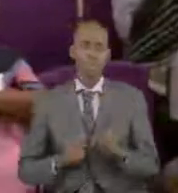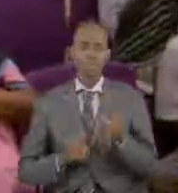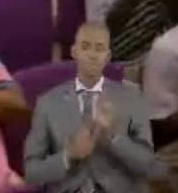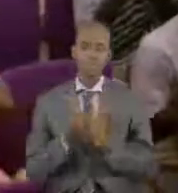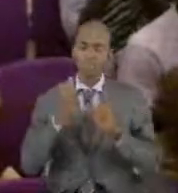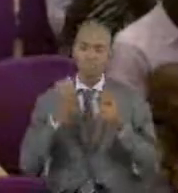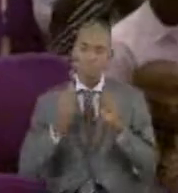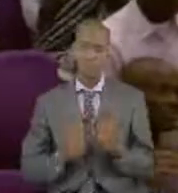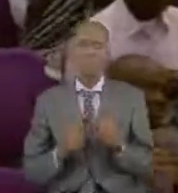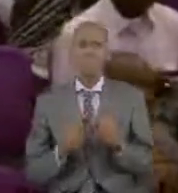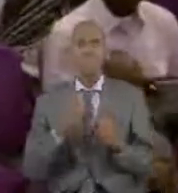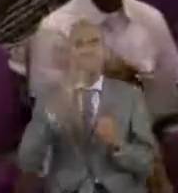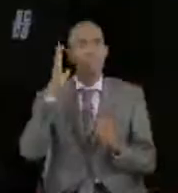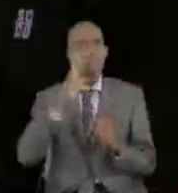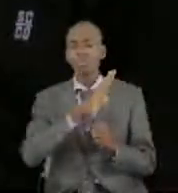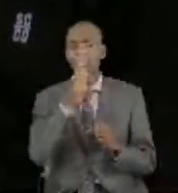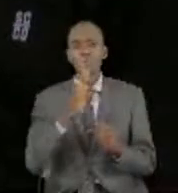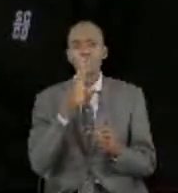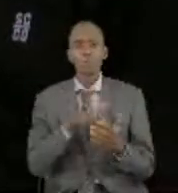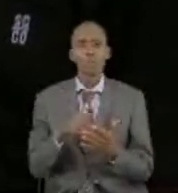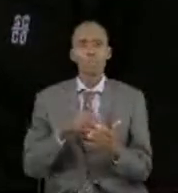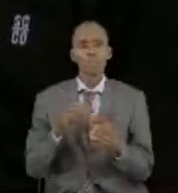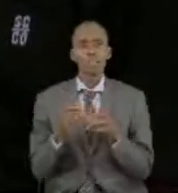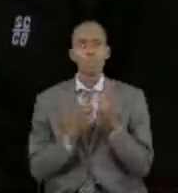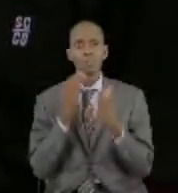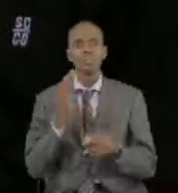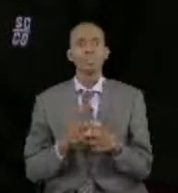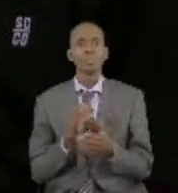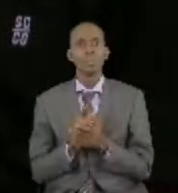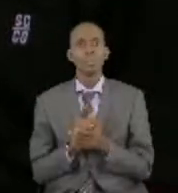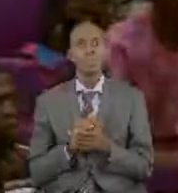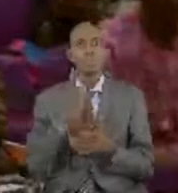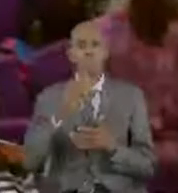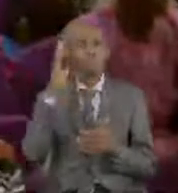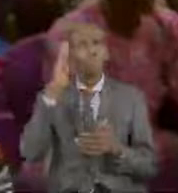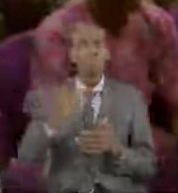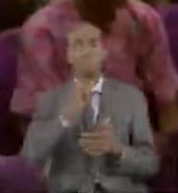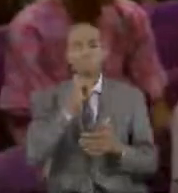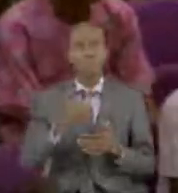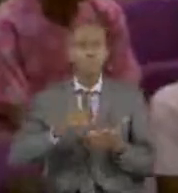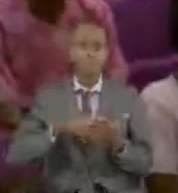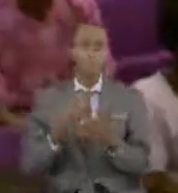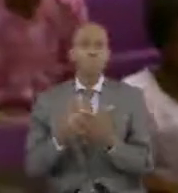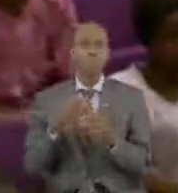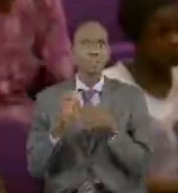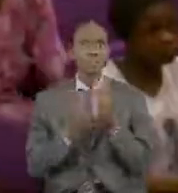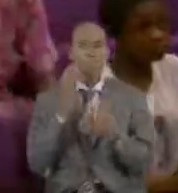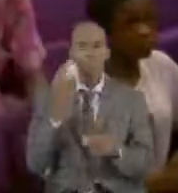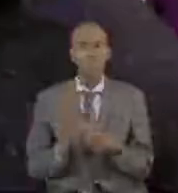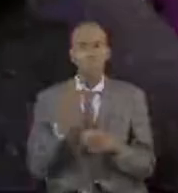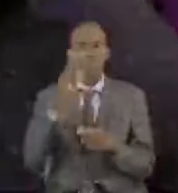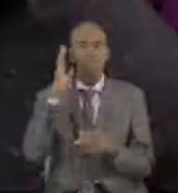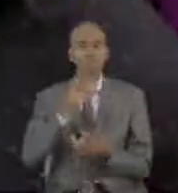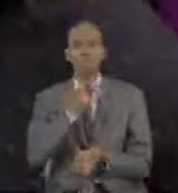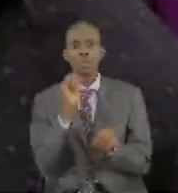Plus fort. Vous ne serez pas affaibli. Vous n'allez pas compromettre. Vous n'allez